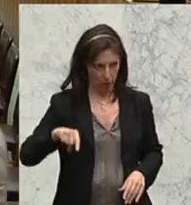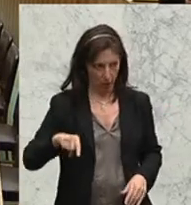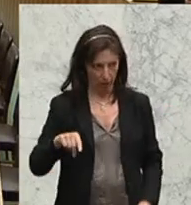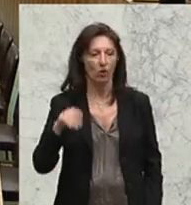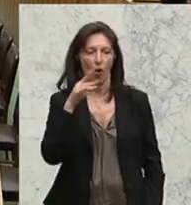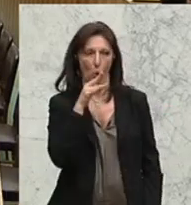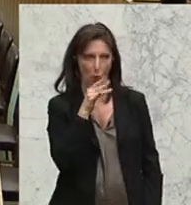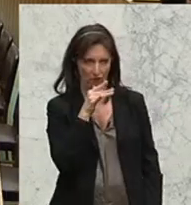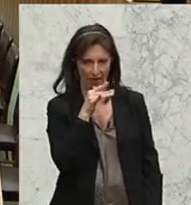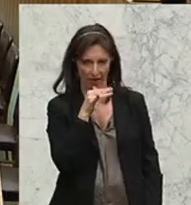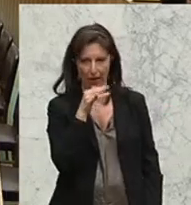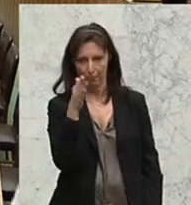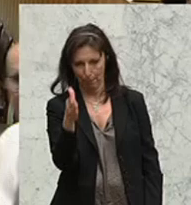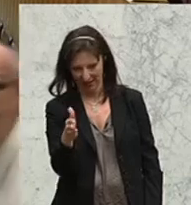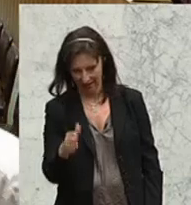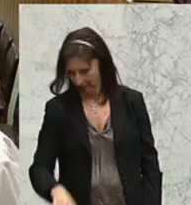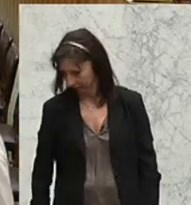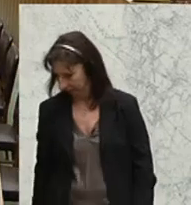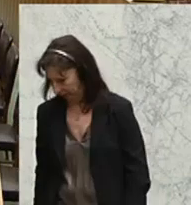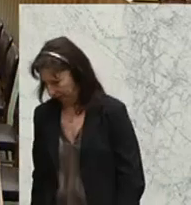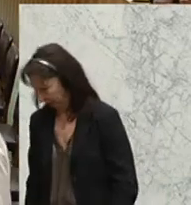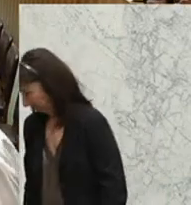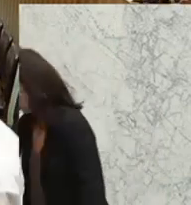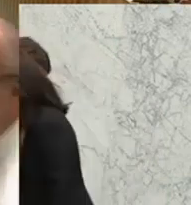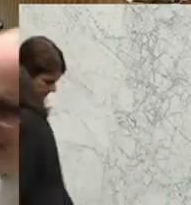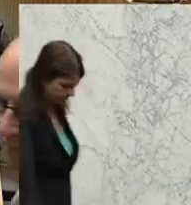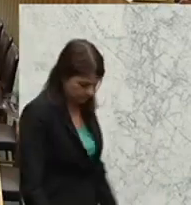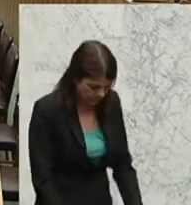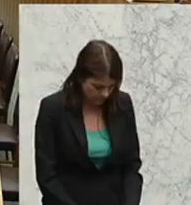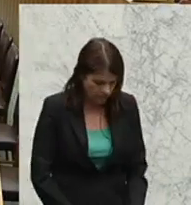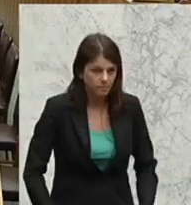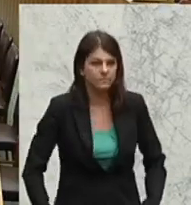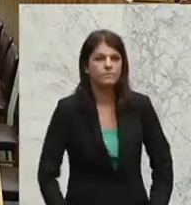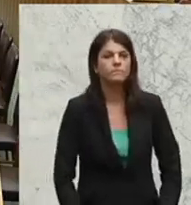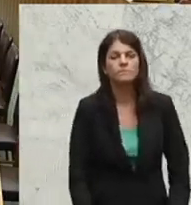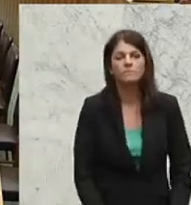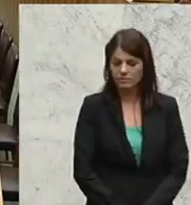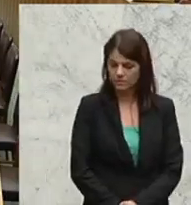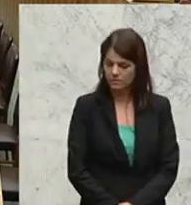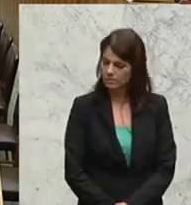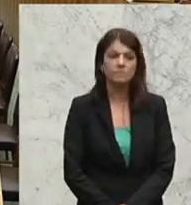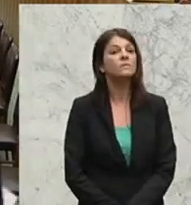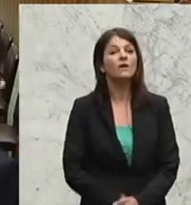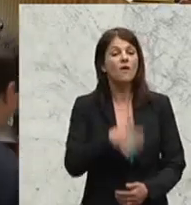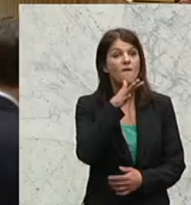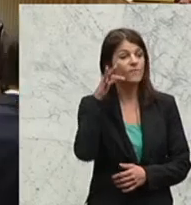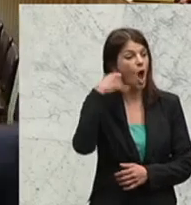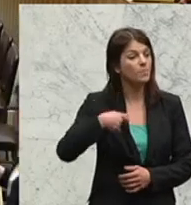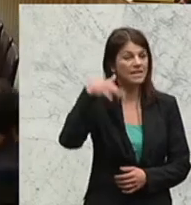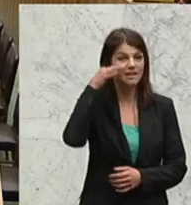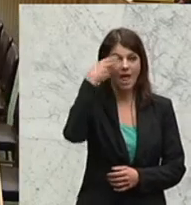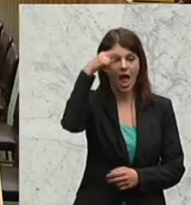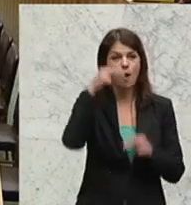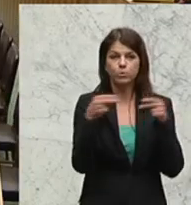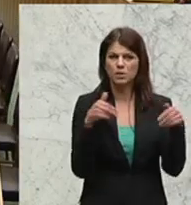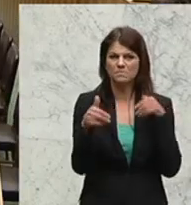für strategische Investitionen keine Nuklearprojekte finanziert werden. Auch sollen alle rechtlich und politisch möglichen Schritte